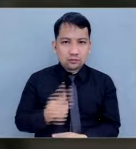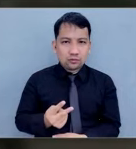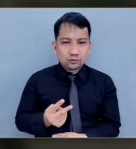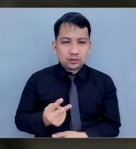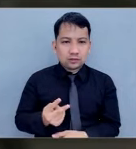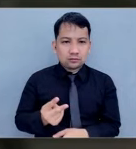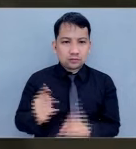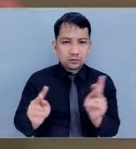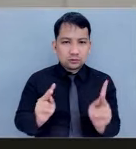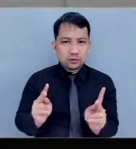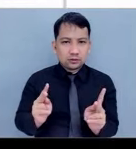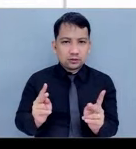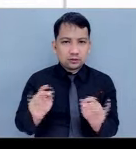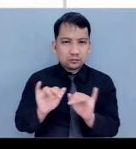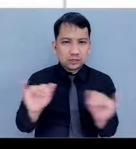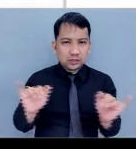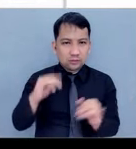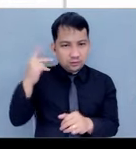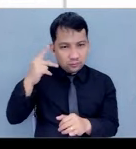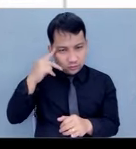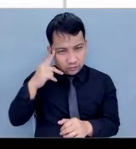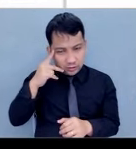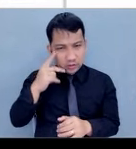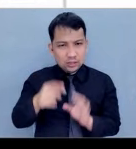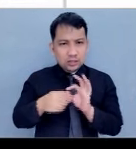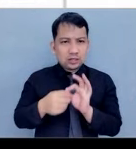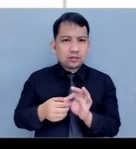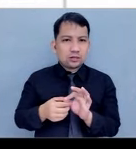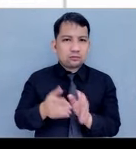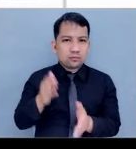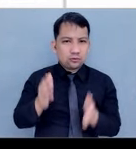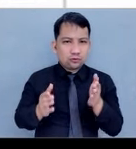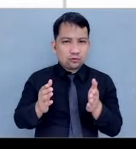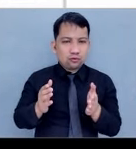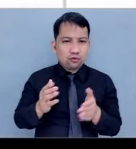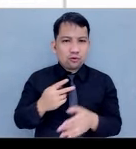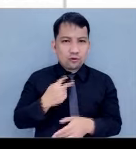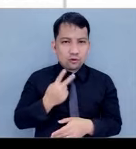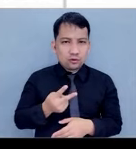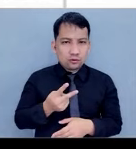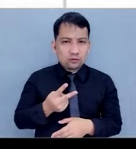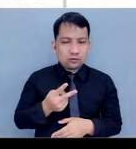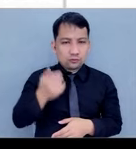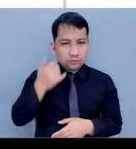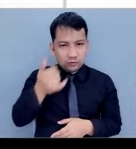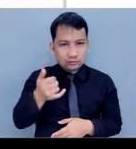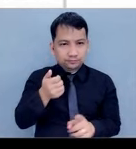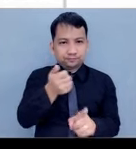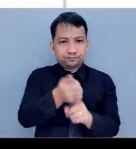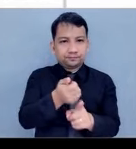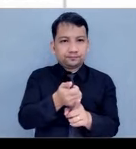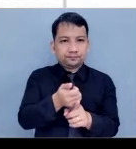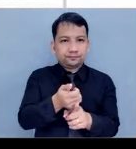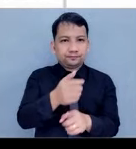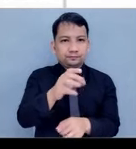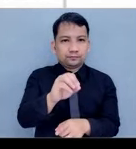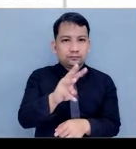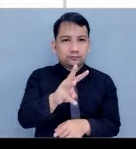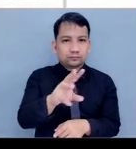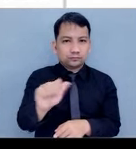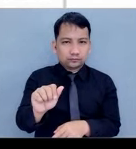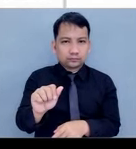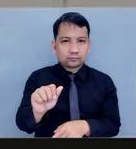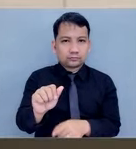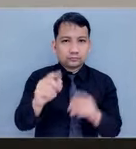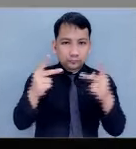ng mga politiko. Bukod naman sa robocalls, naungkat muli ang mga tangkang pangahak sa website ng Overseas Workers Welfare